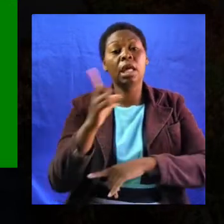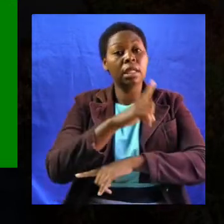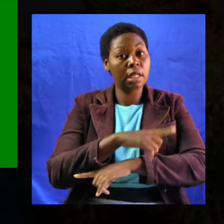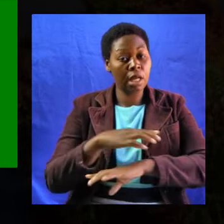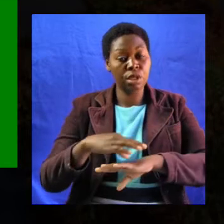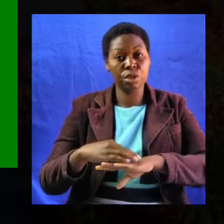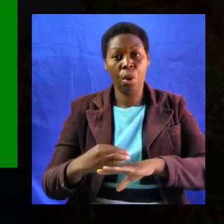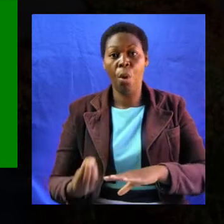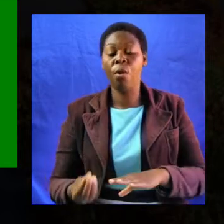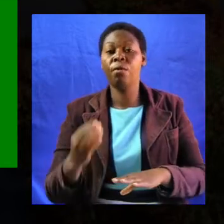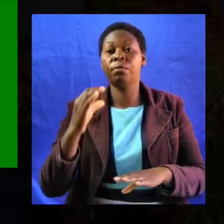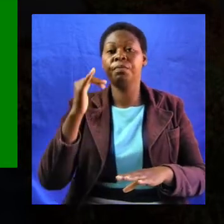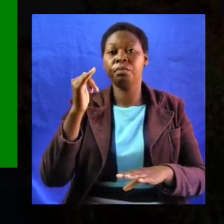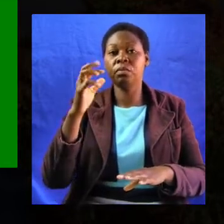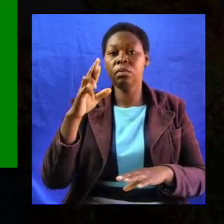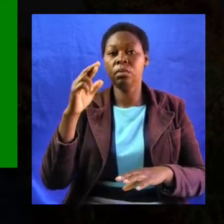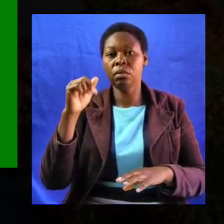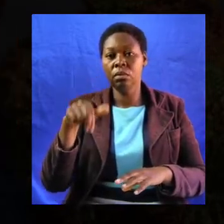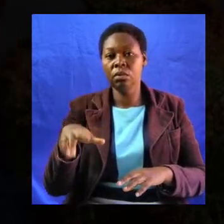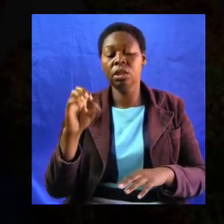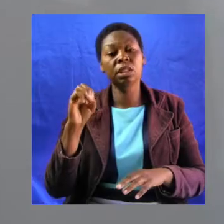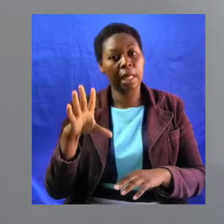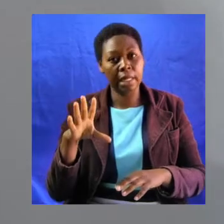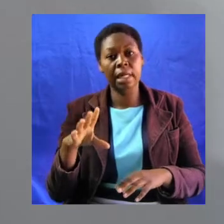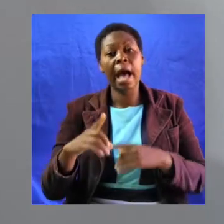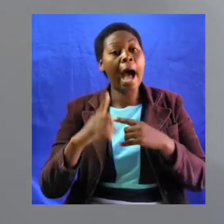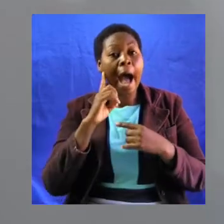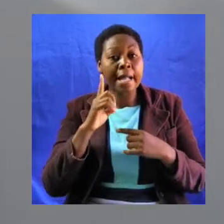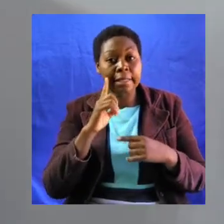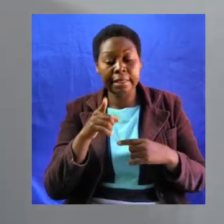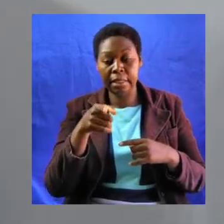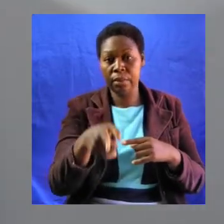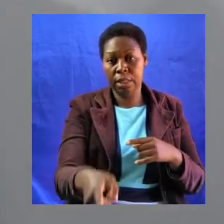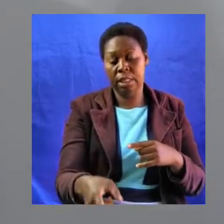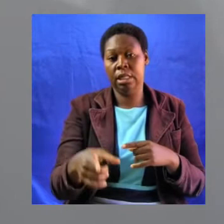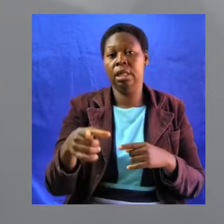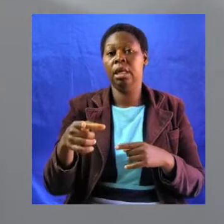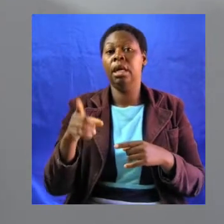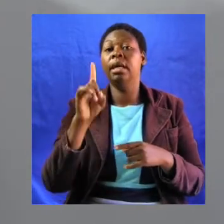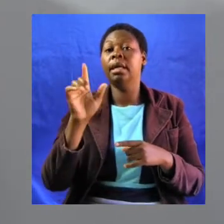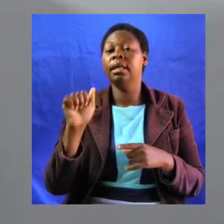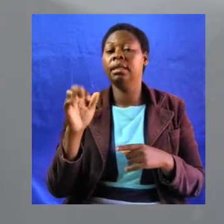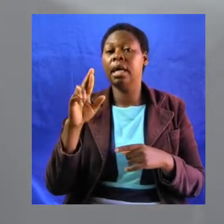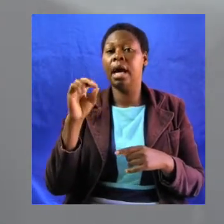kusvikira Darius mambo wePezhia achizobata ushe. Saka tapfuura makore maire